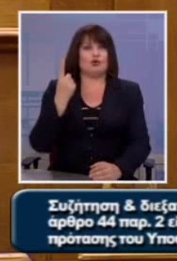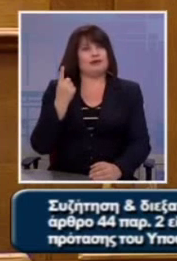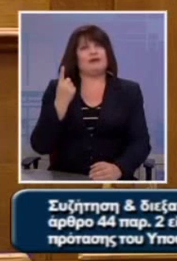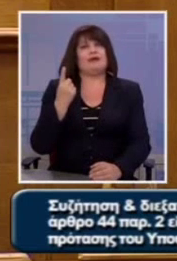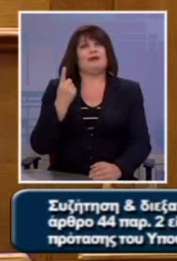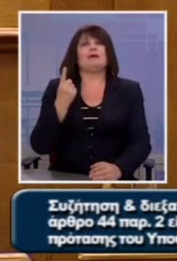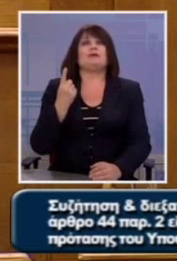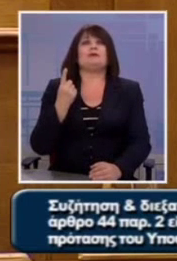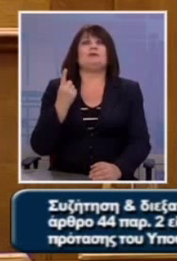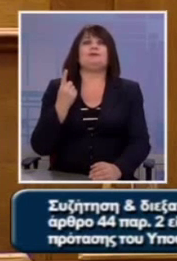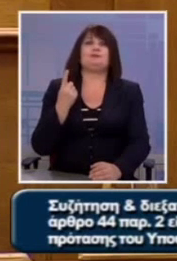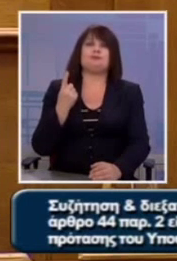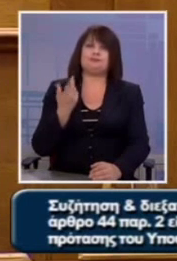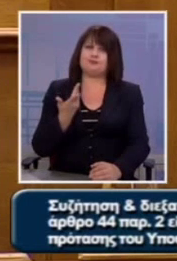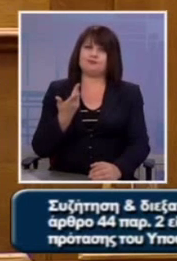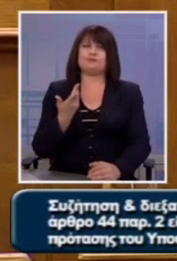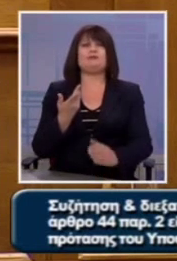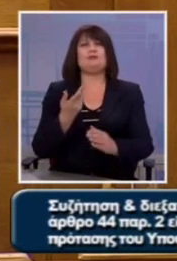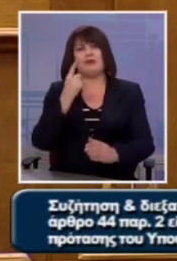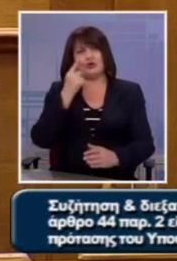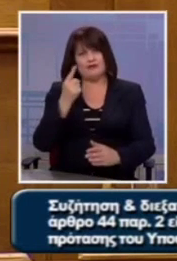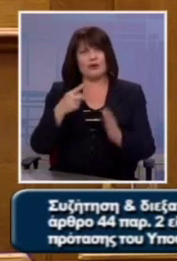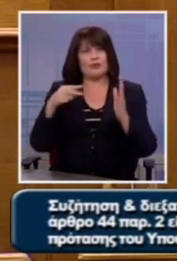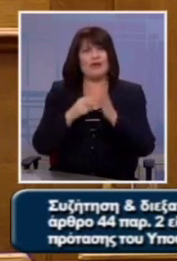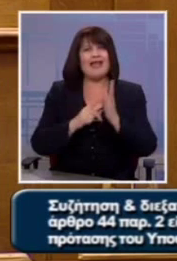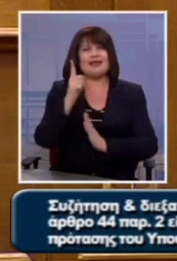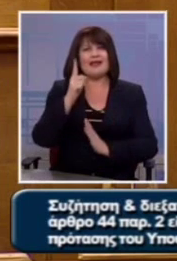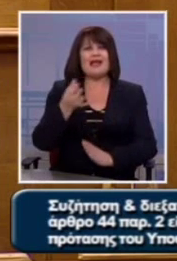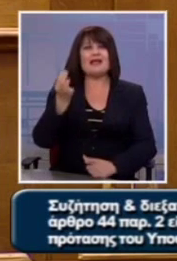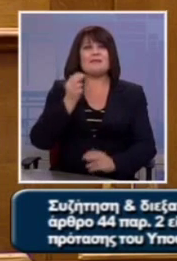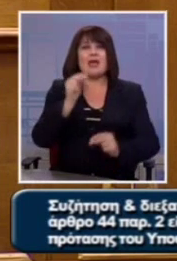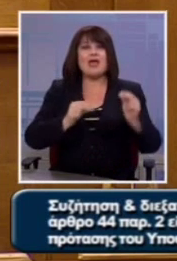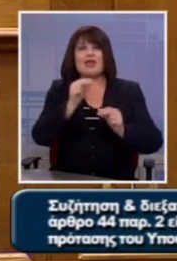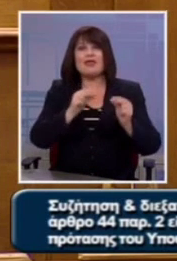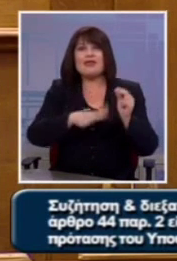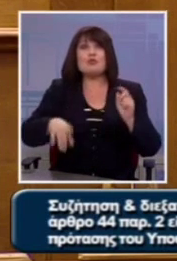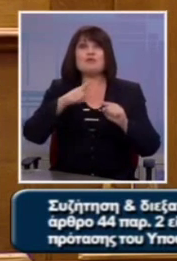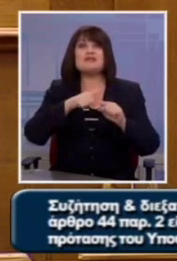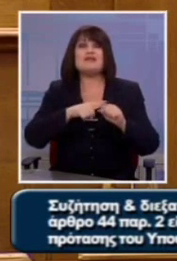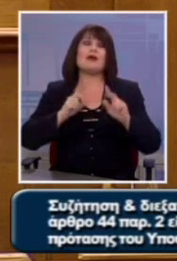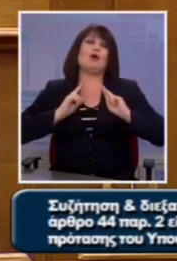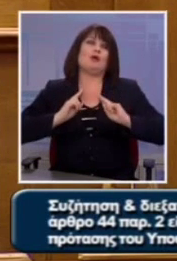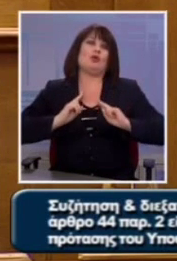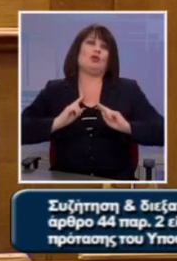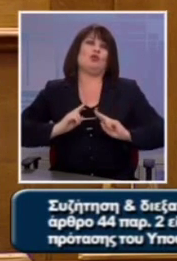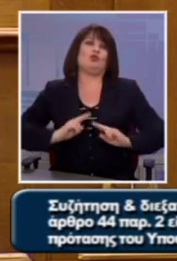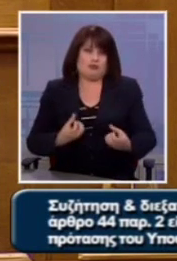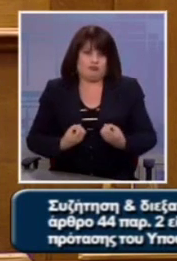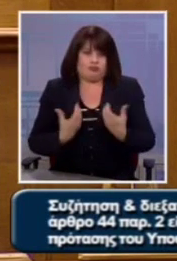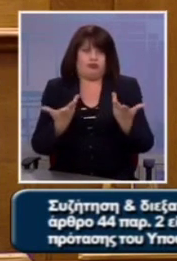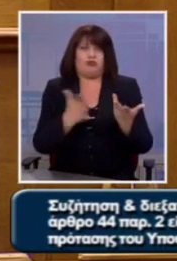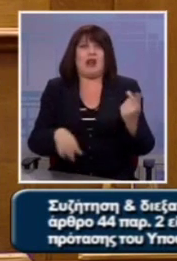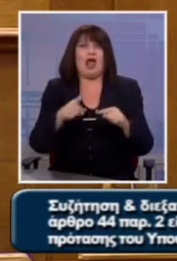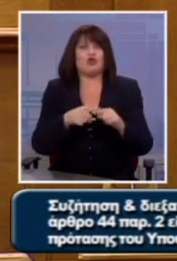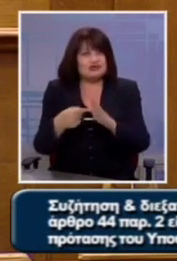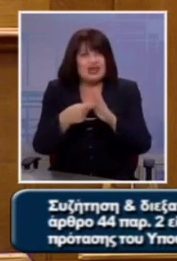1η 11 του 2011. Τότε θεωρούσε το δημοψήφισμα ως εκτόνωση και λύτρωση. Το θεωρούσε